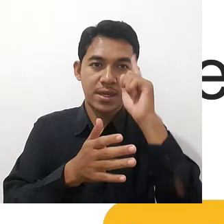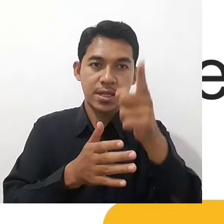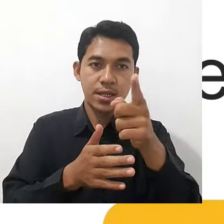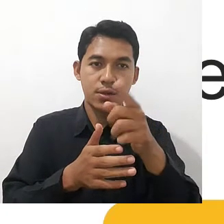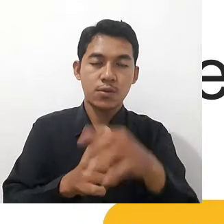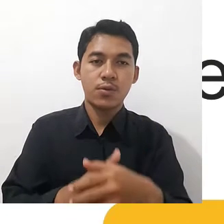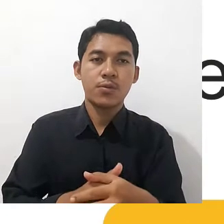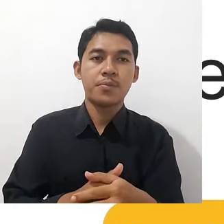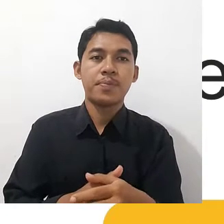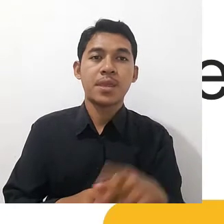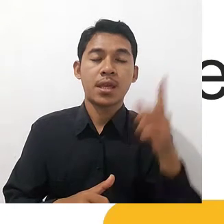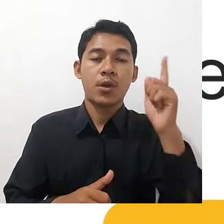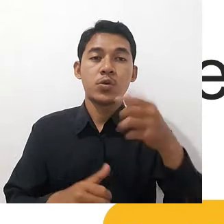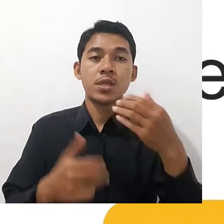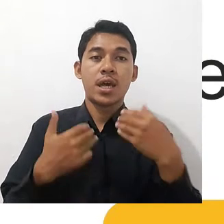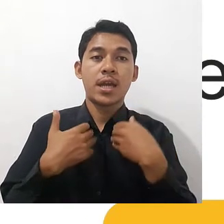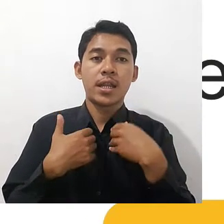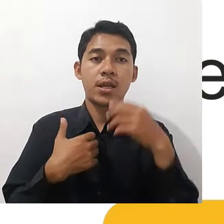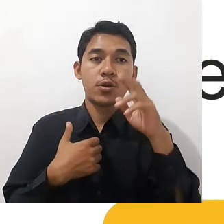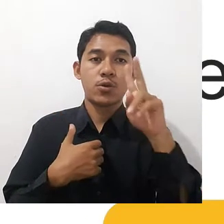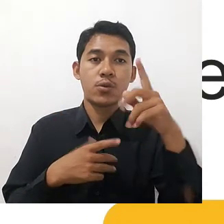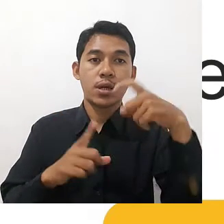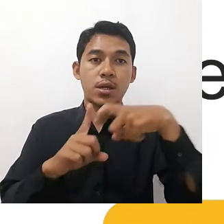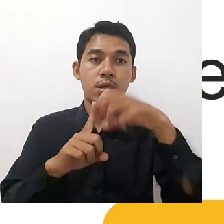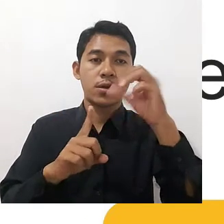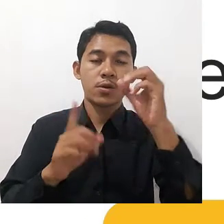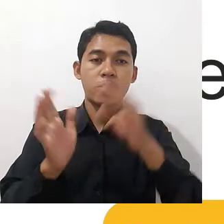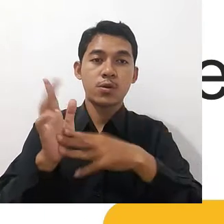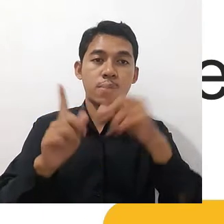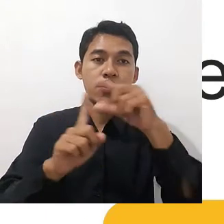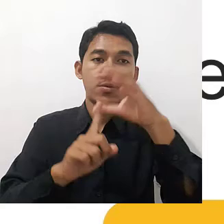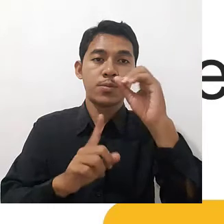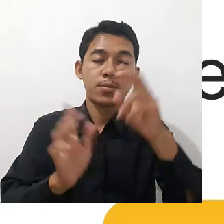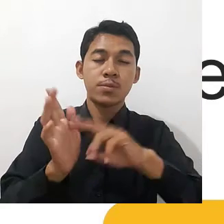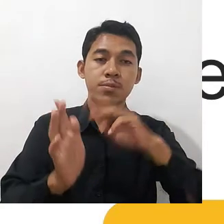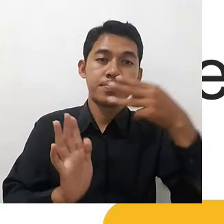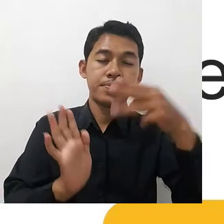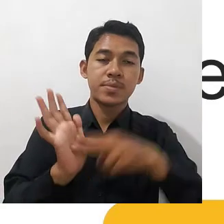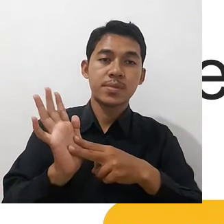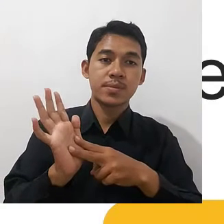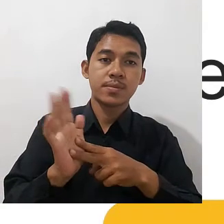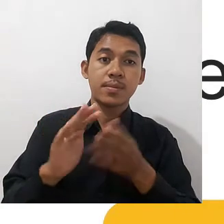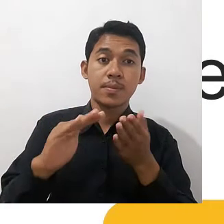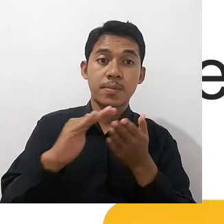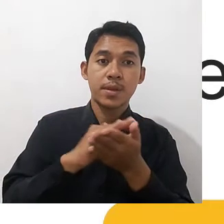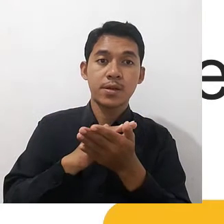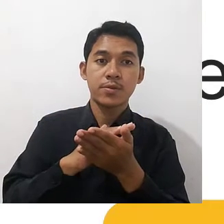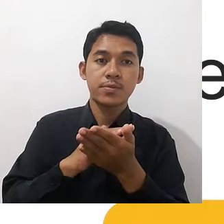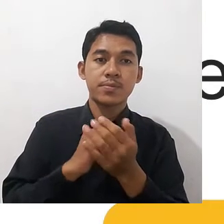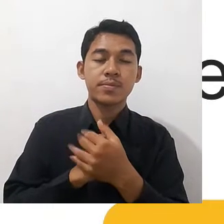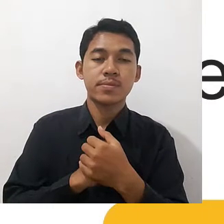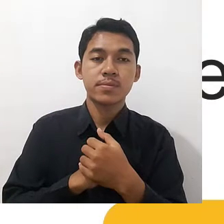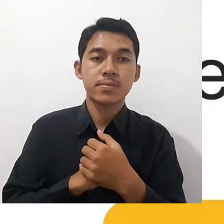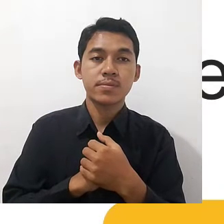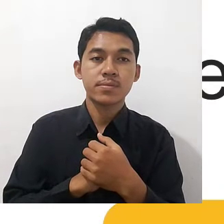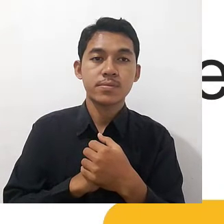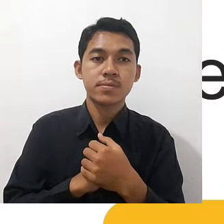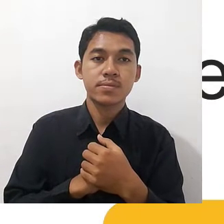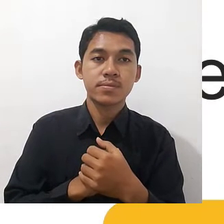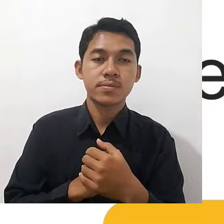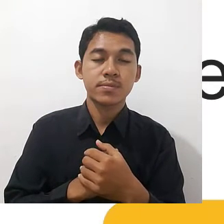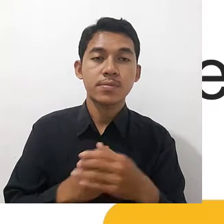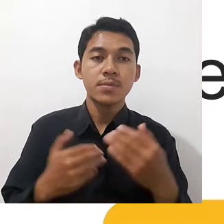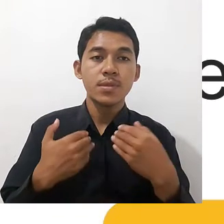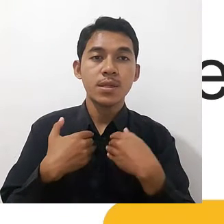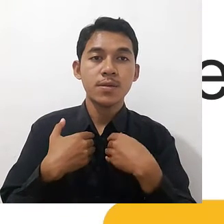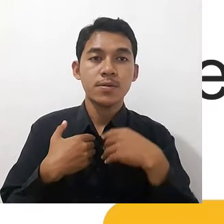perlu menambah komponen baru yaitu set to box atau STB ya, supaya dia bisa apa ya bahasanya, bisa